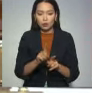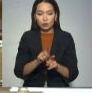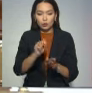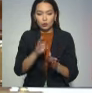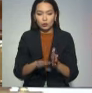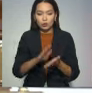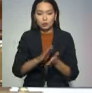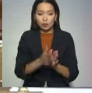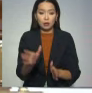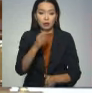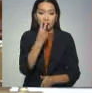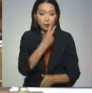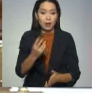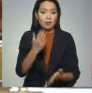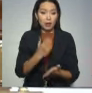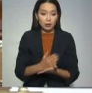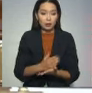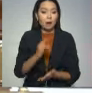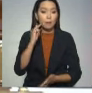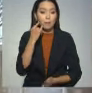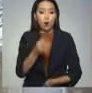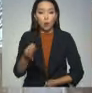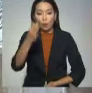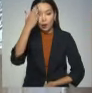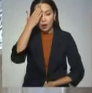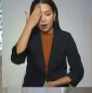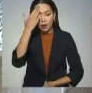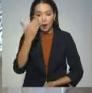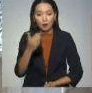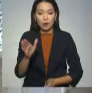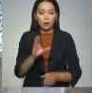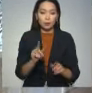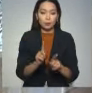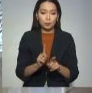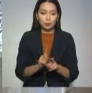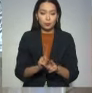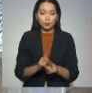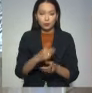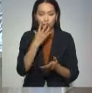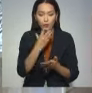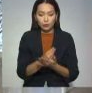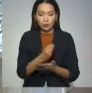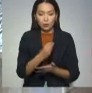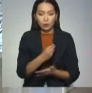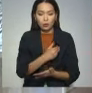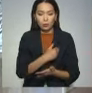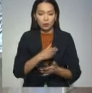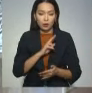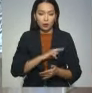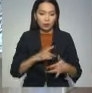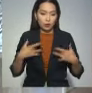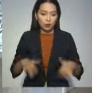жатқанын көріп отырсыздар. Павлодар облысының әкімі өз өтінішімен қызметінен босатылды. Ал